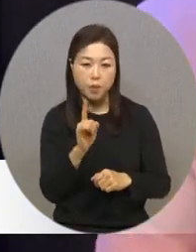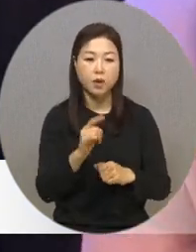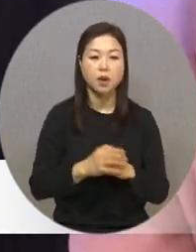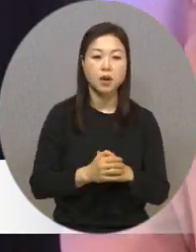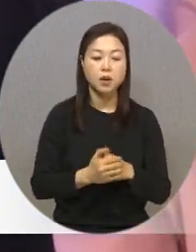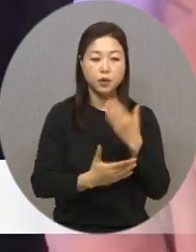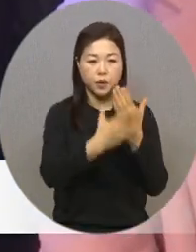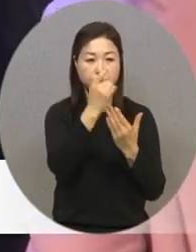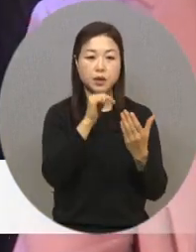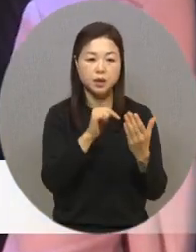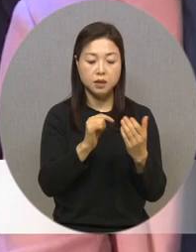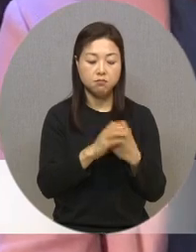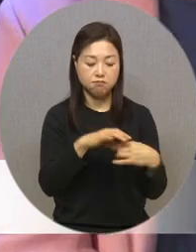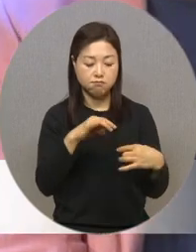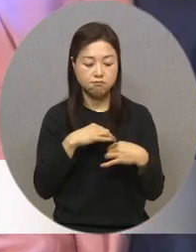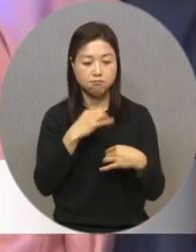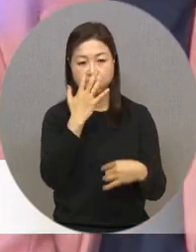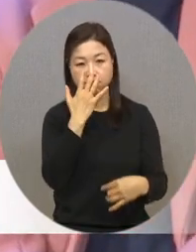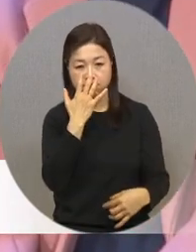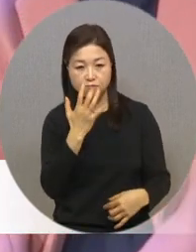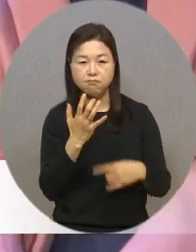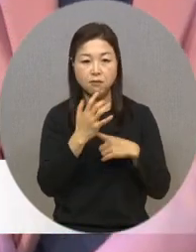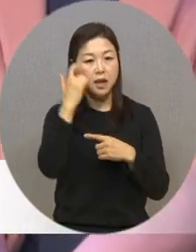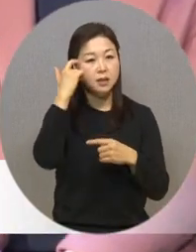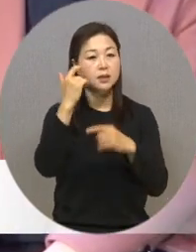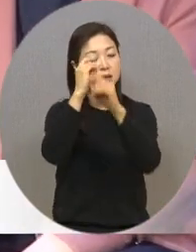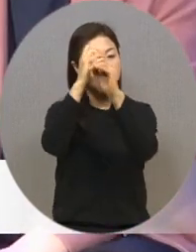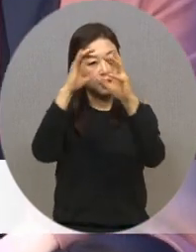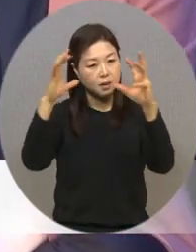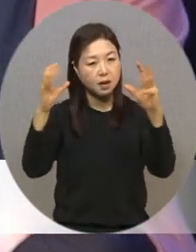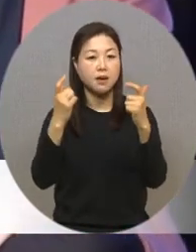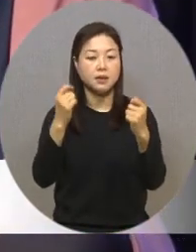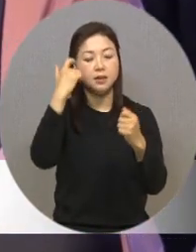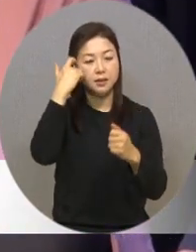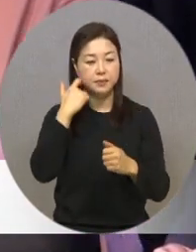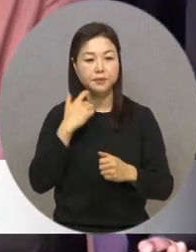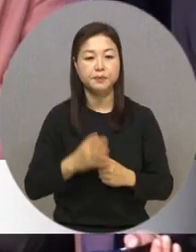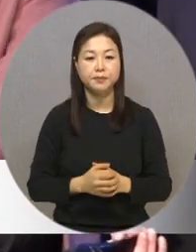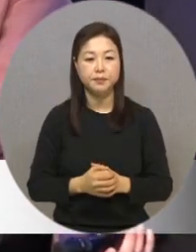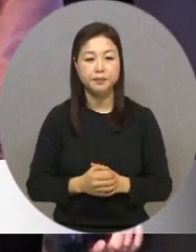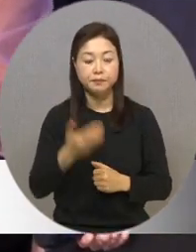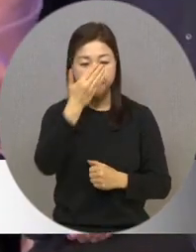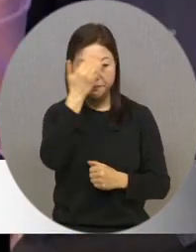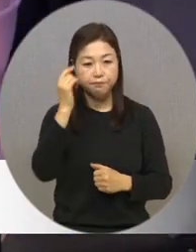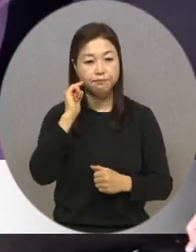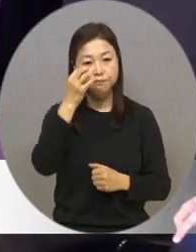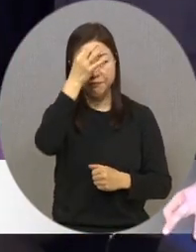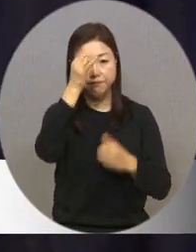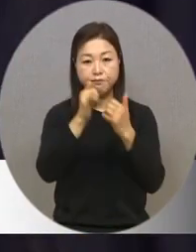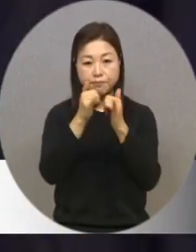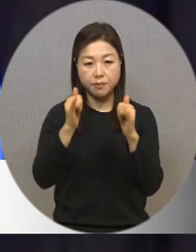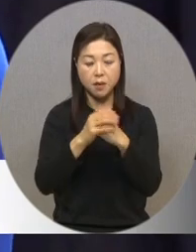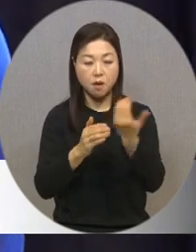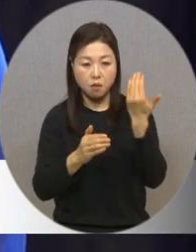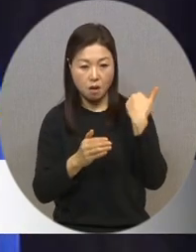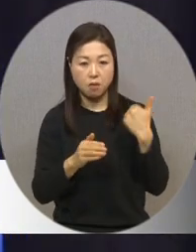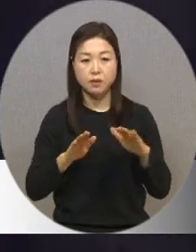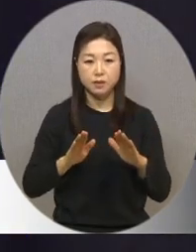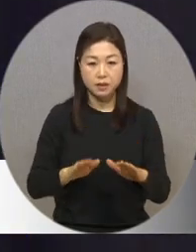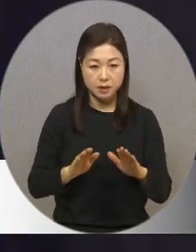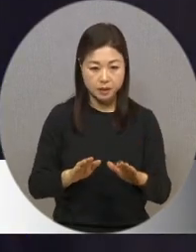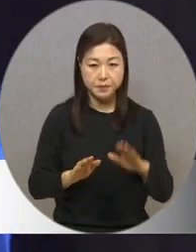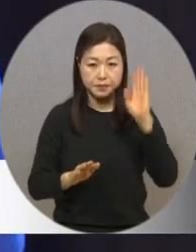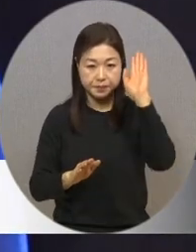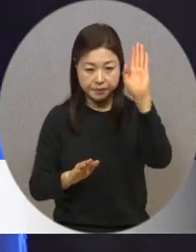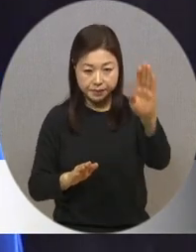통일은 체감되지 않는 상상의 주제와 같았습니다. 청년 예술가들은 과거, 현재,